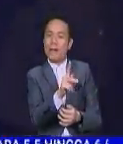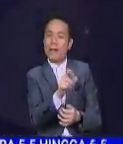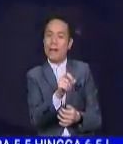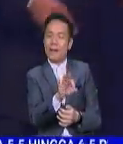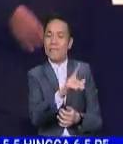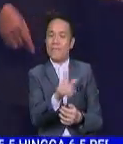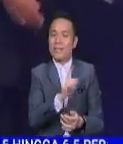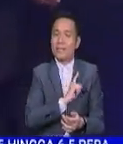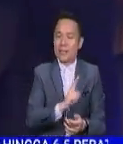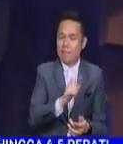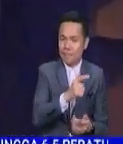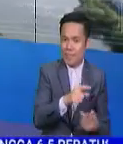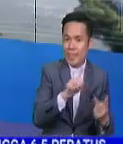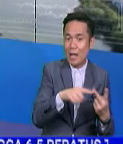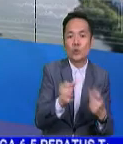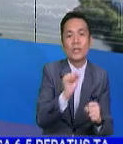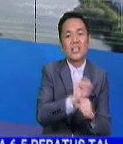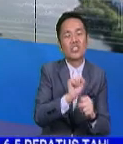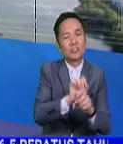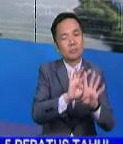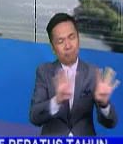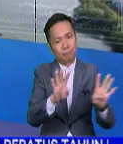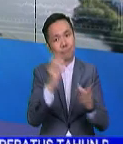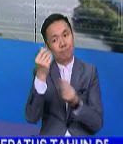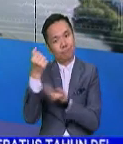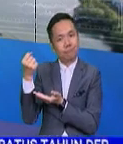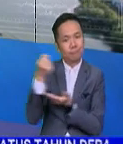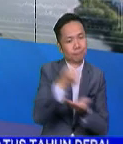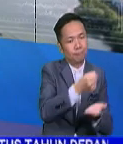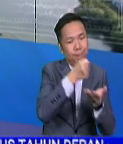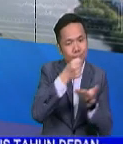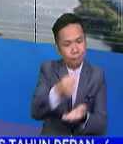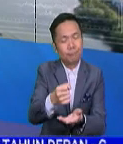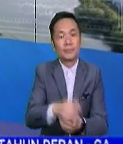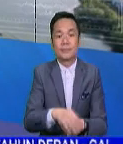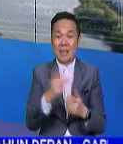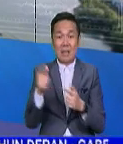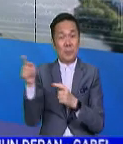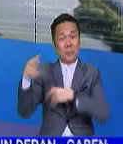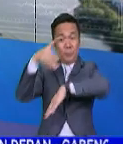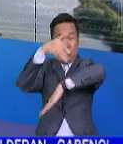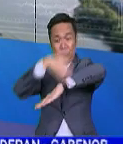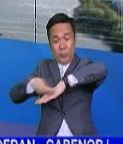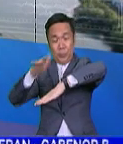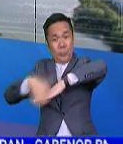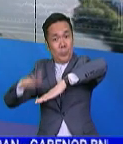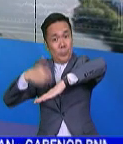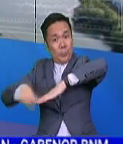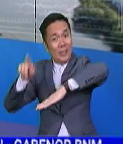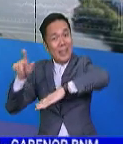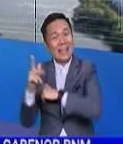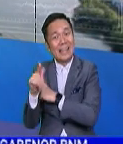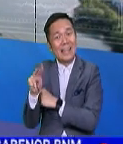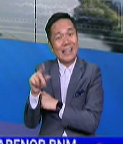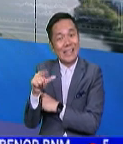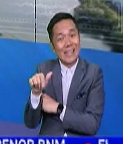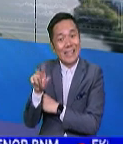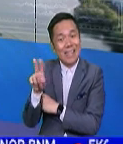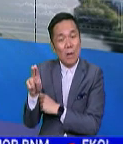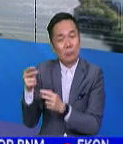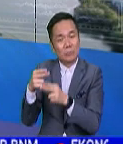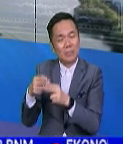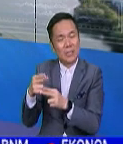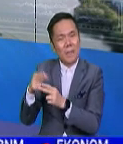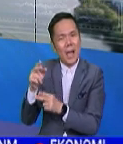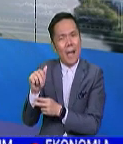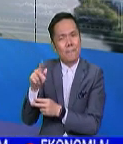pasukan barisan hadapan sesuai kejadian tanah runtuh di KM 14 Jalan Utama kehijauan Pina Pina